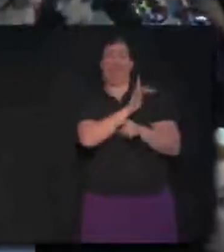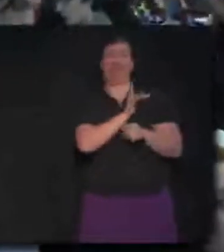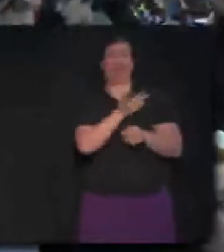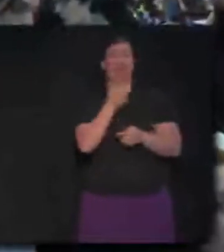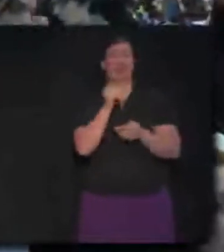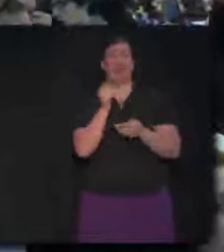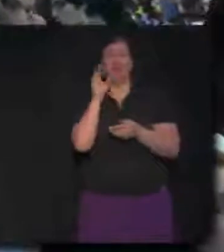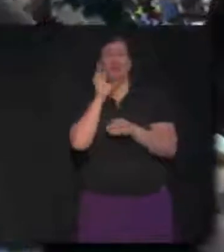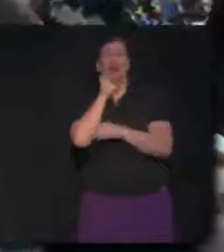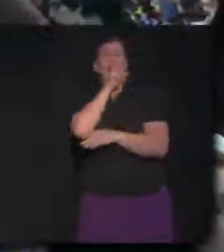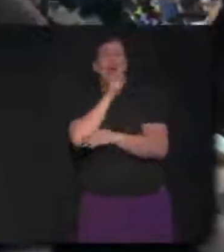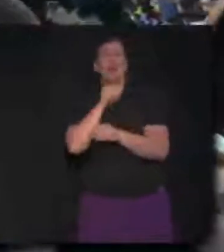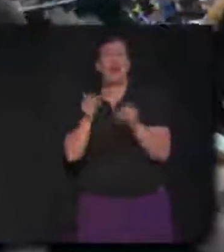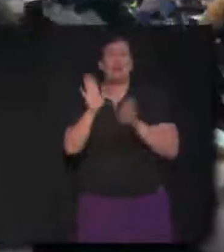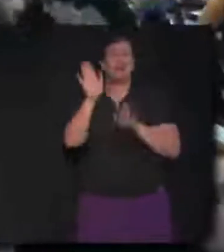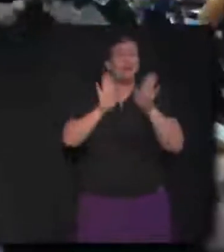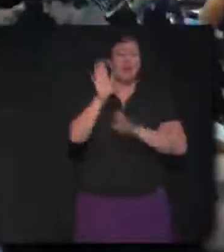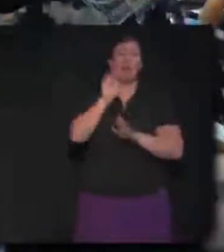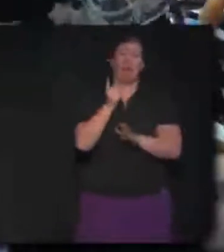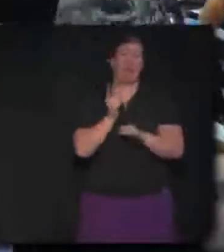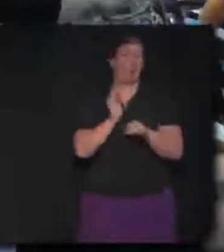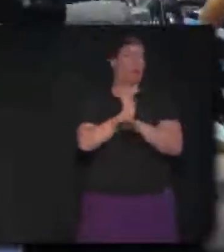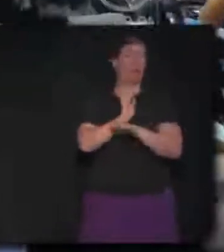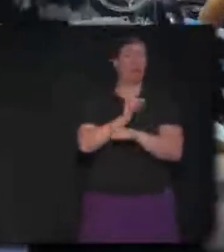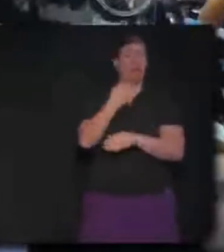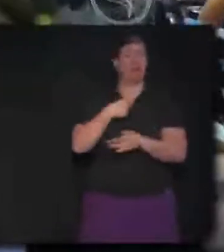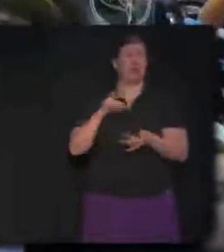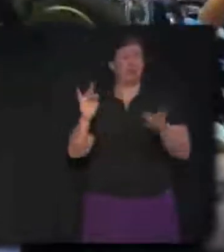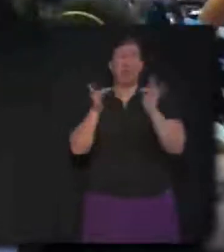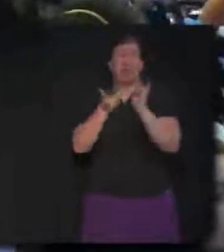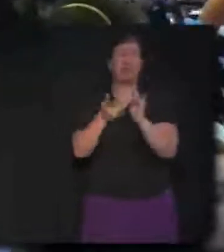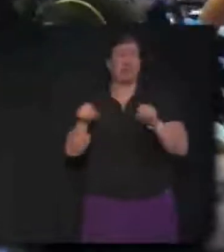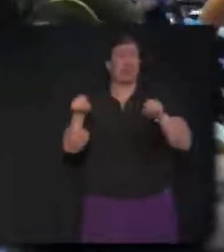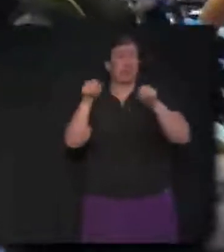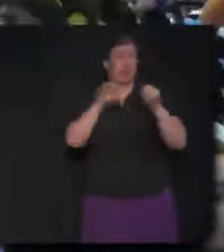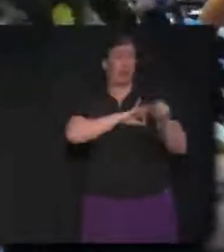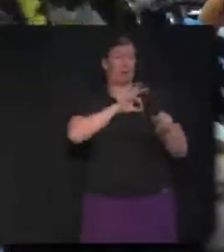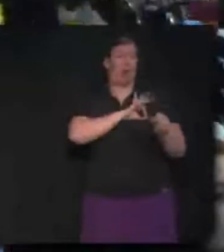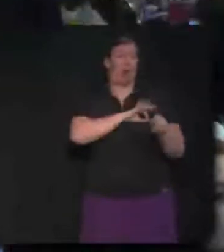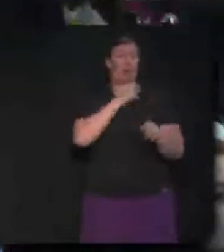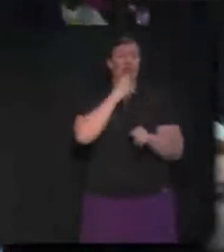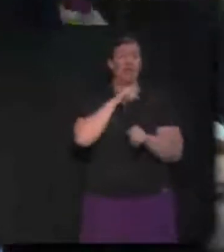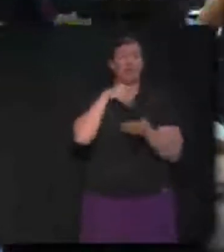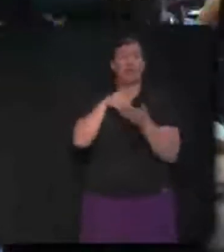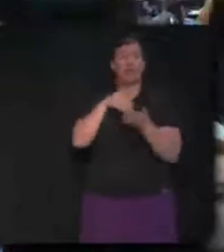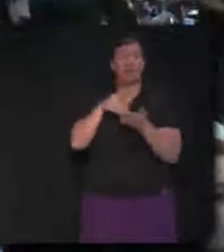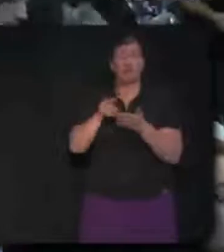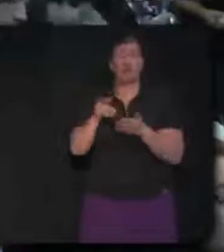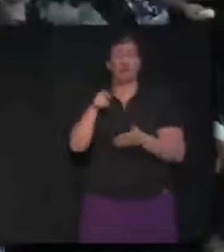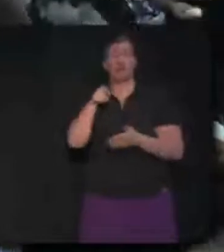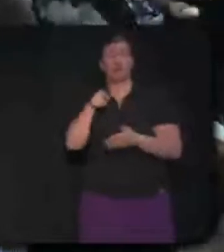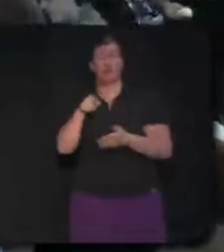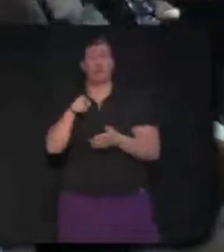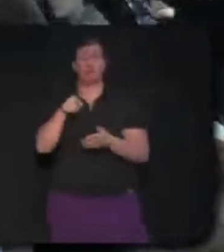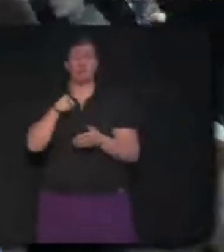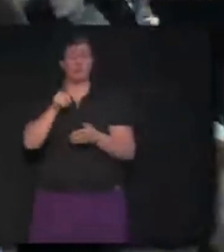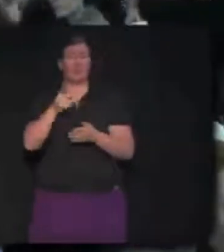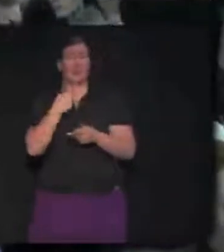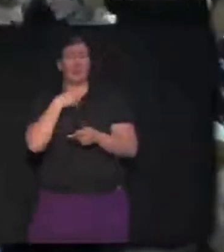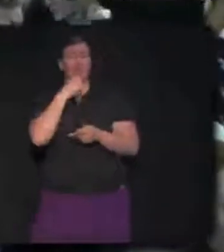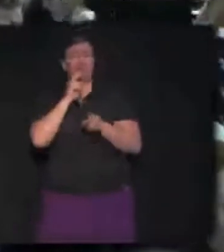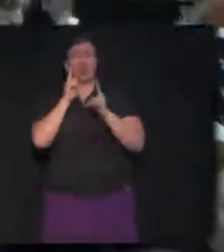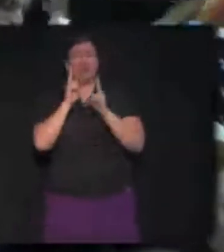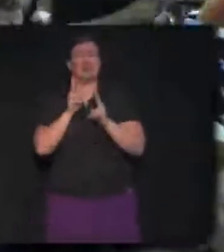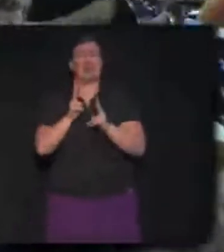internetpartei wir sollten Richtung festsetzen wo weiter gearbeitet werden kann und wir sollten auch den Sicherheit die Sicherheitsstandards gewährleisten